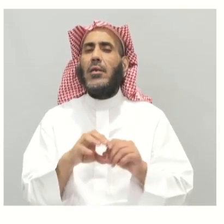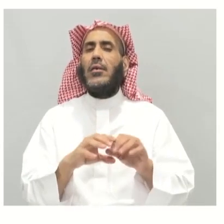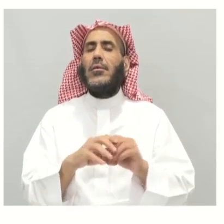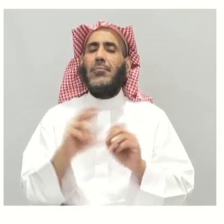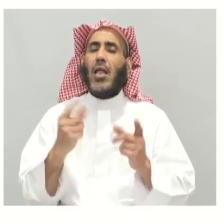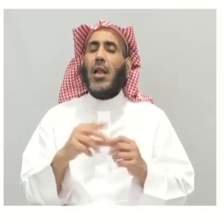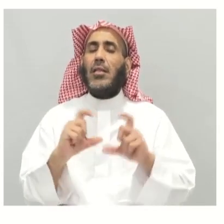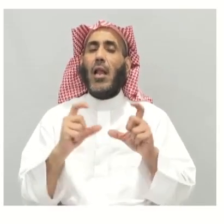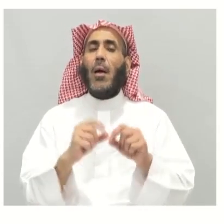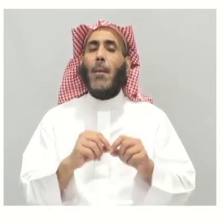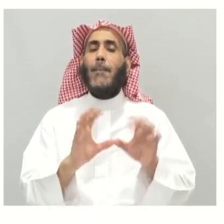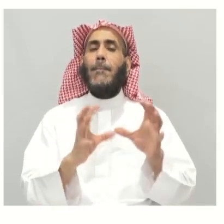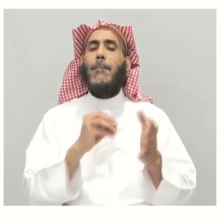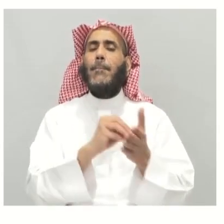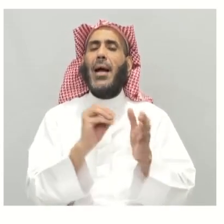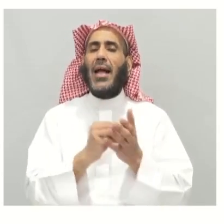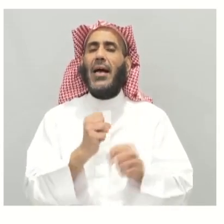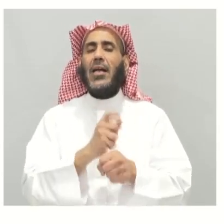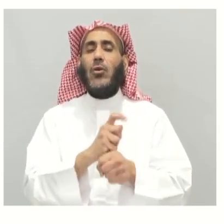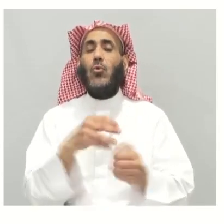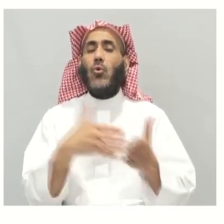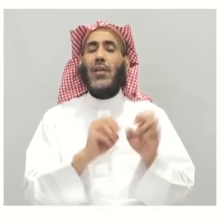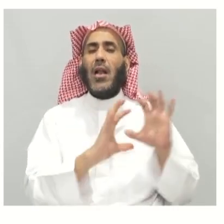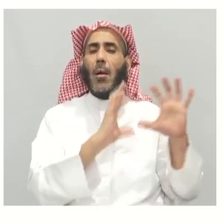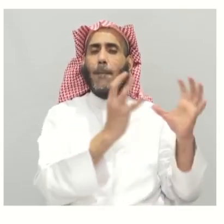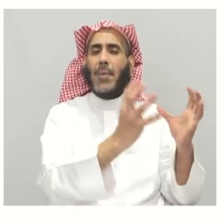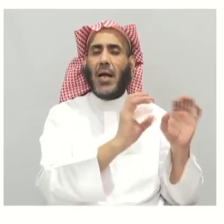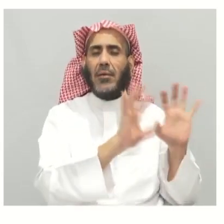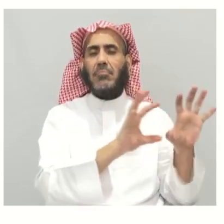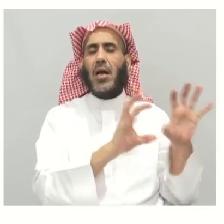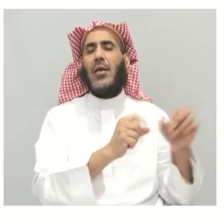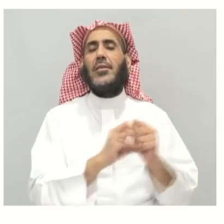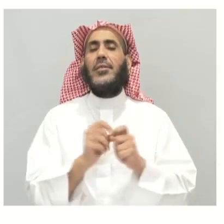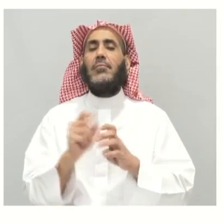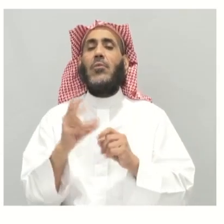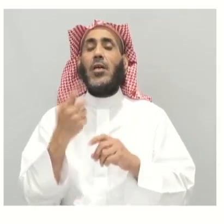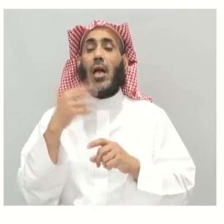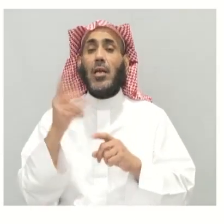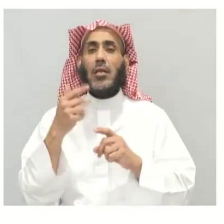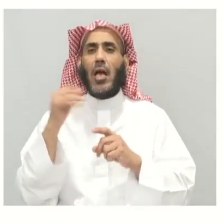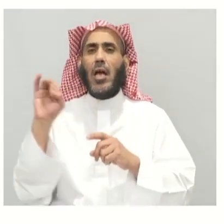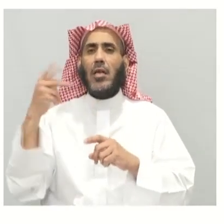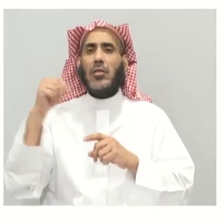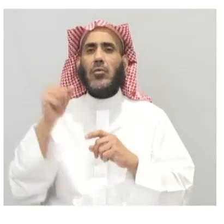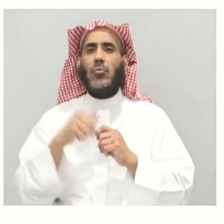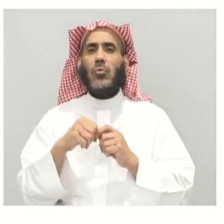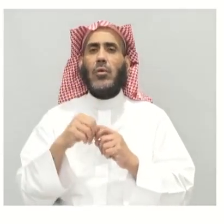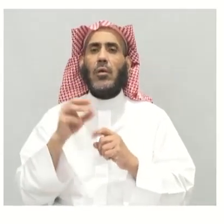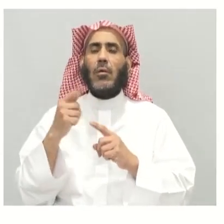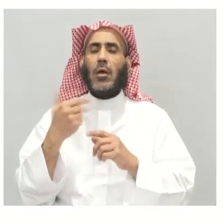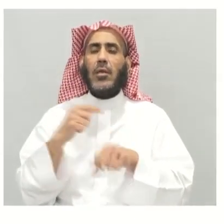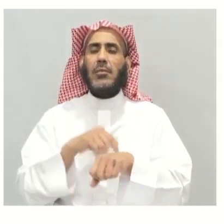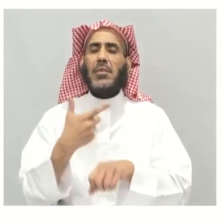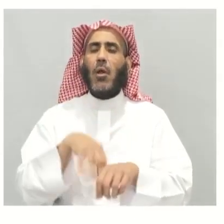على مكان حدوث الفعل. كانت عيون الشاب مفتتح، نستخرج الاسم الذي دل على زمان